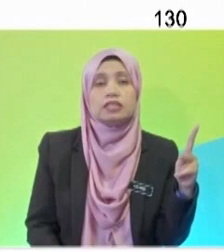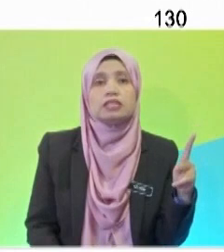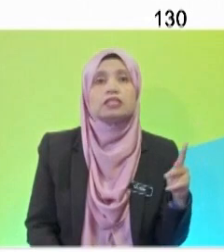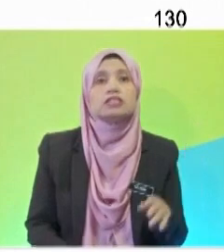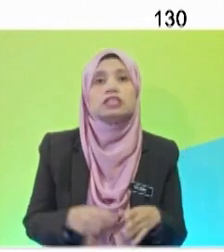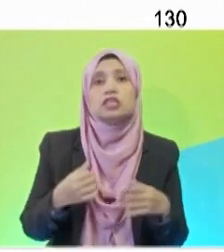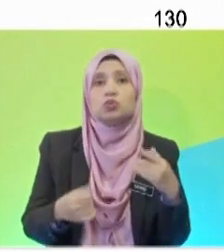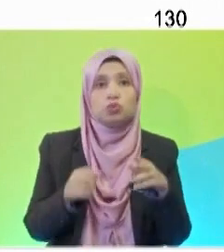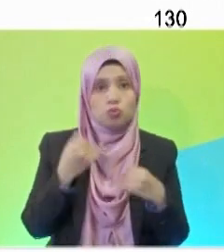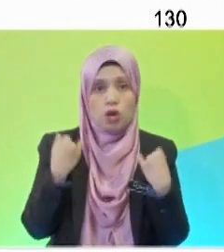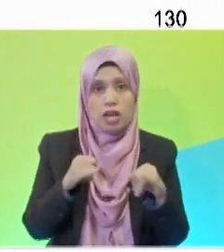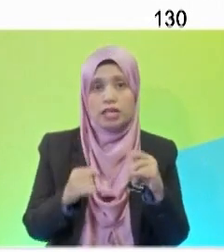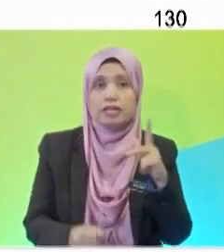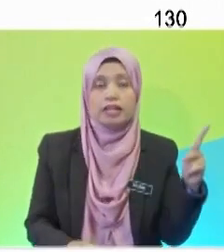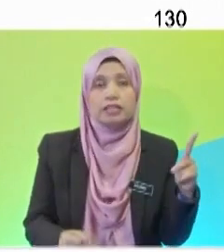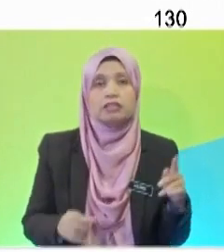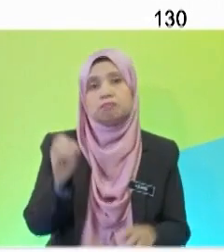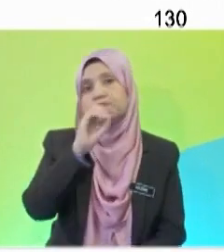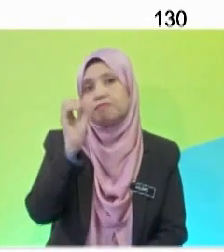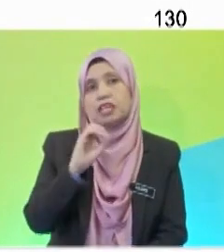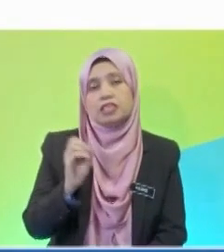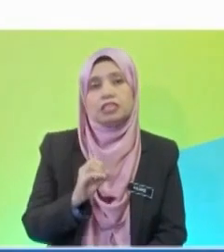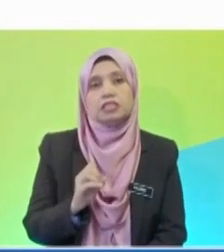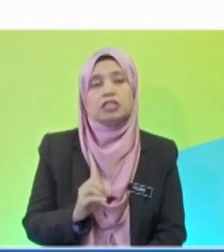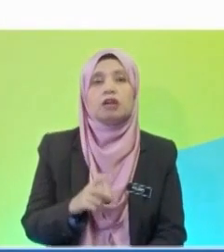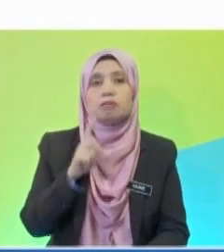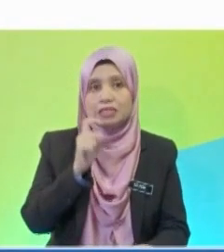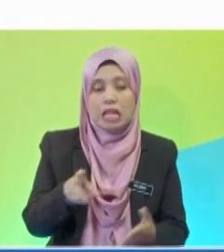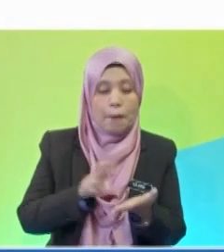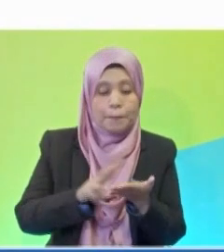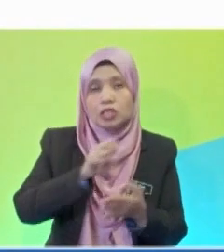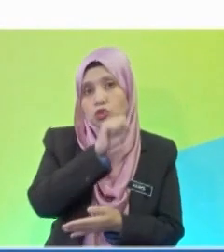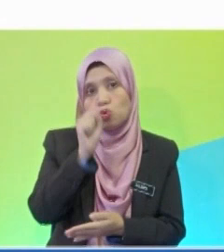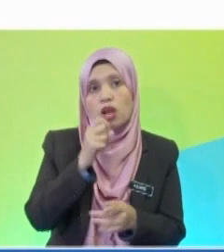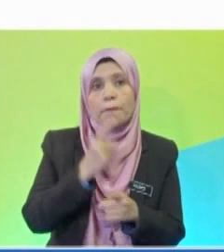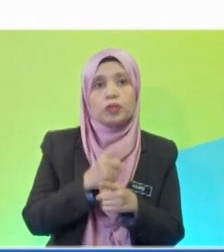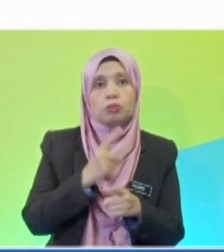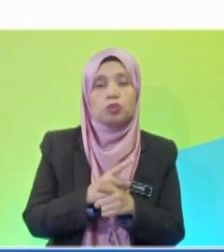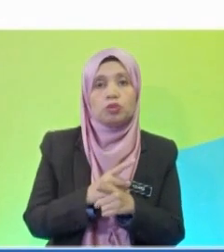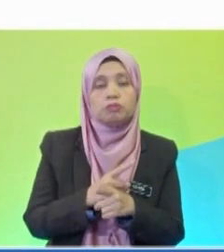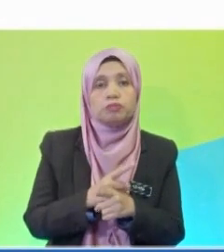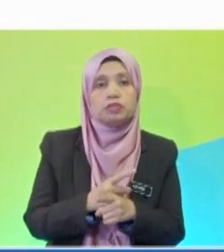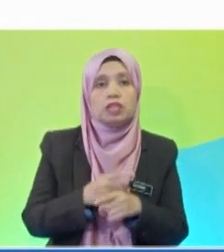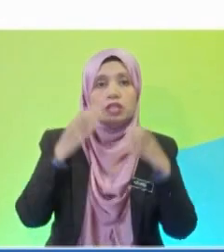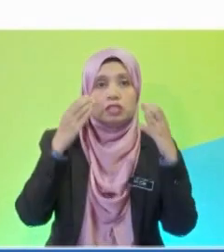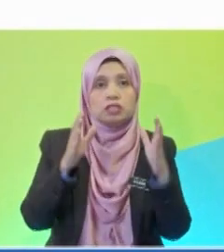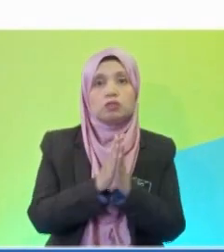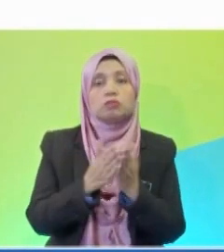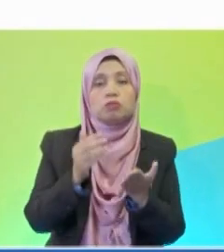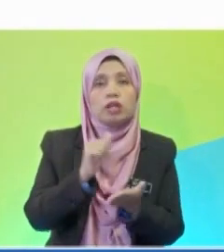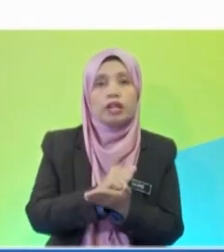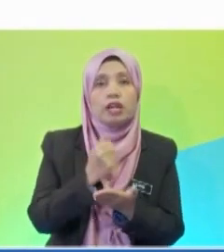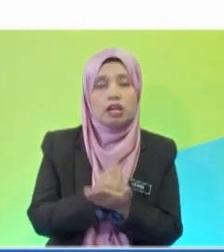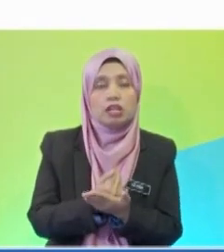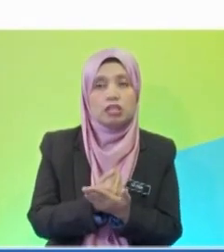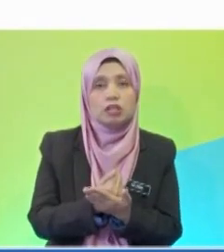tak wujud. Baca soalan betul-betul, fahamkan betul-betul, awak boleh buat dengan baik. Okey? Cikgu buat, cikgu buka akaun kawalan belum bayar.